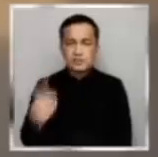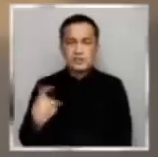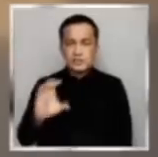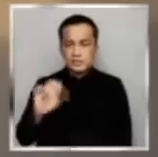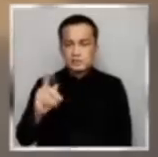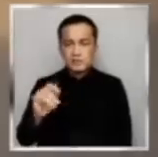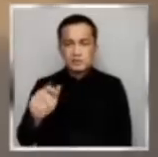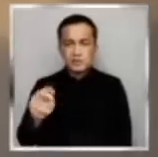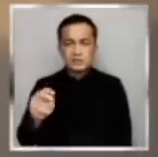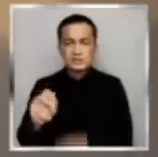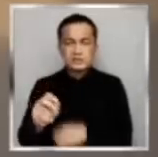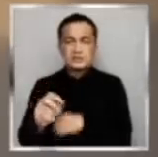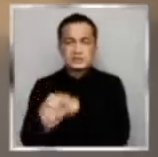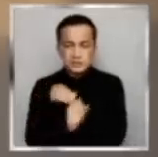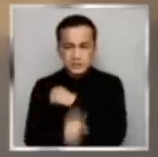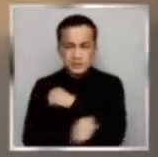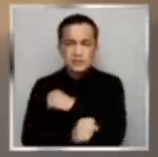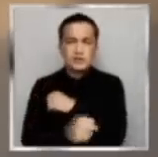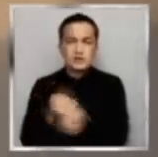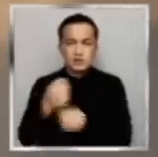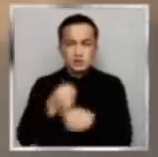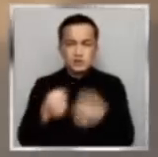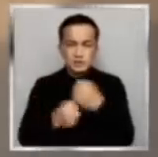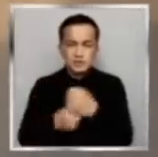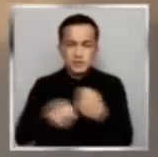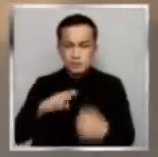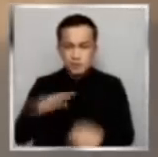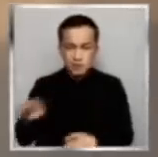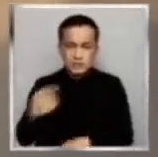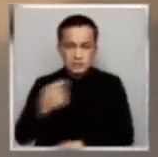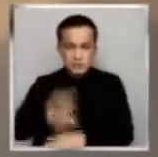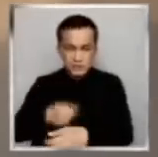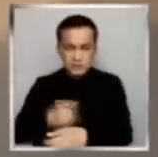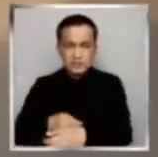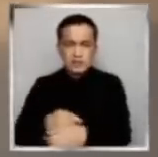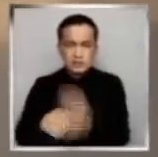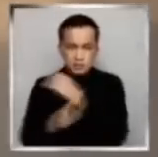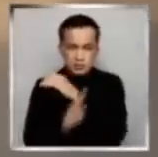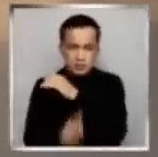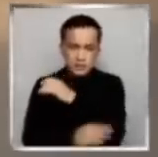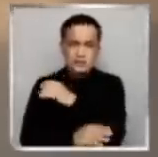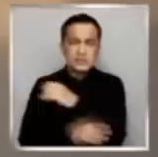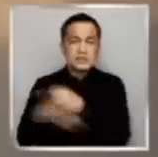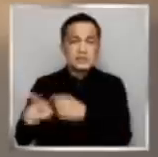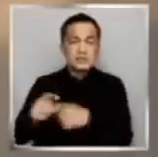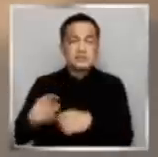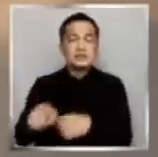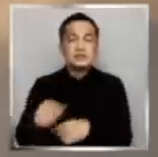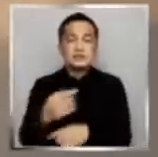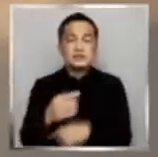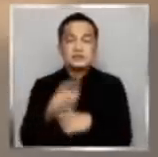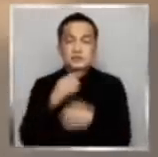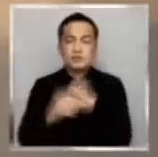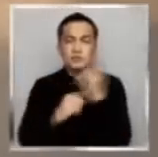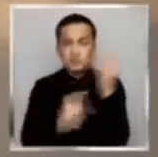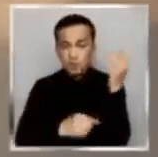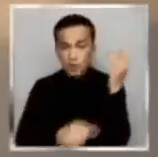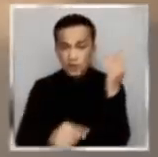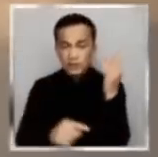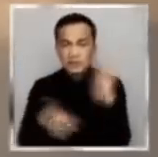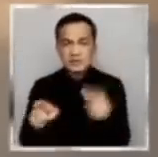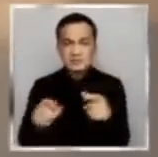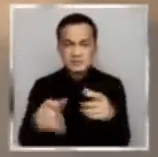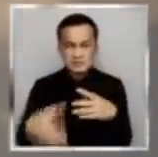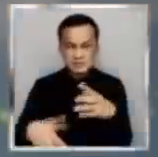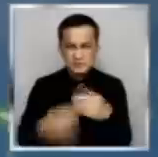Cotabato City, Tagbilaran, Bohol, Borongan, Eastern Samar at Zamboanga City. Bukod sa init, maging I am ready rin sa tsansa ng ulan sa ilang